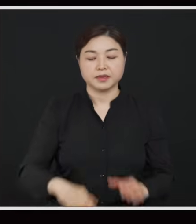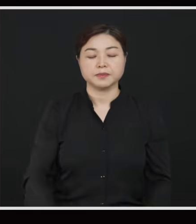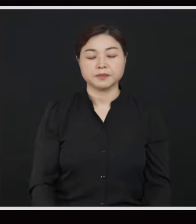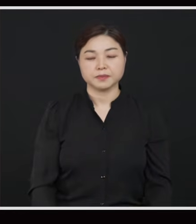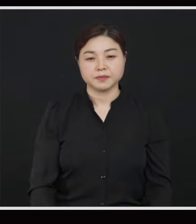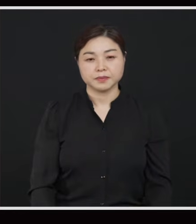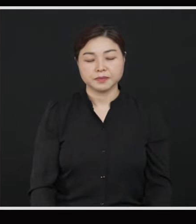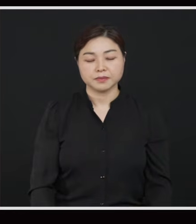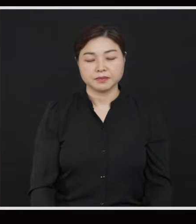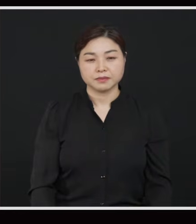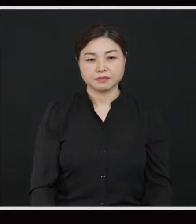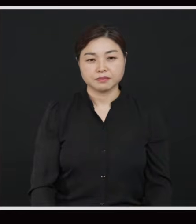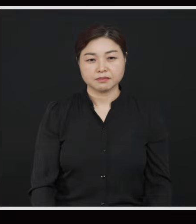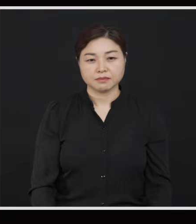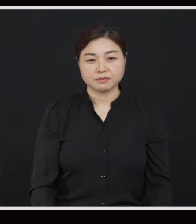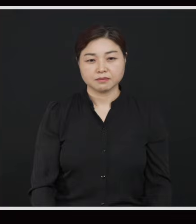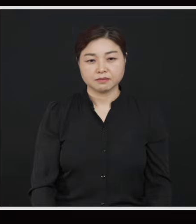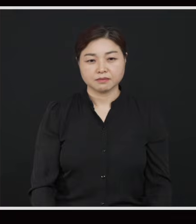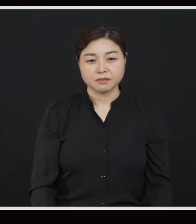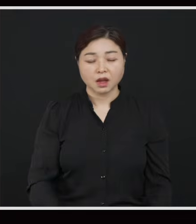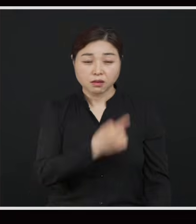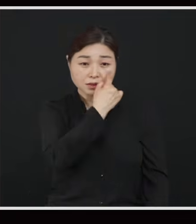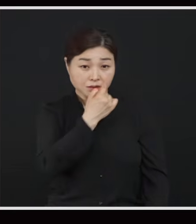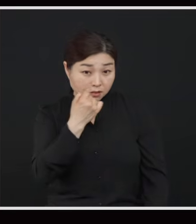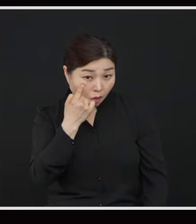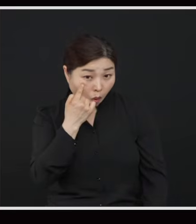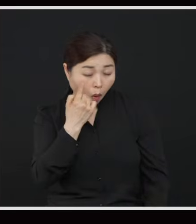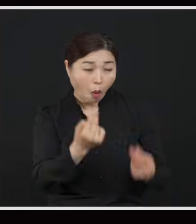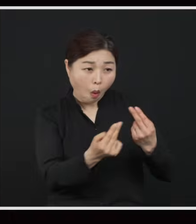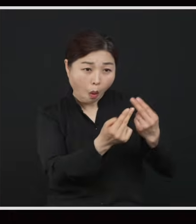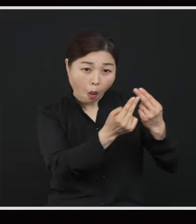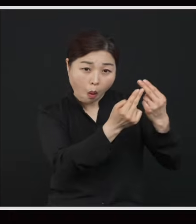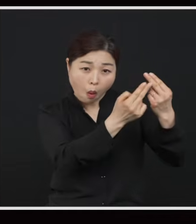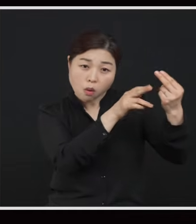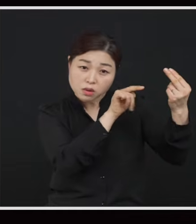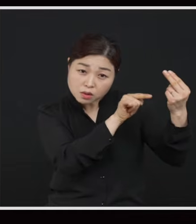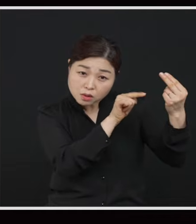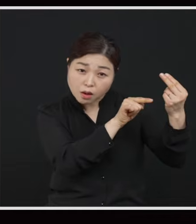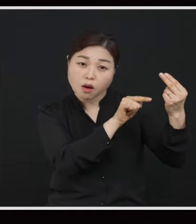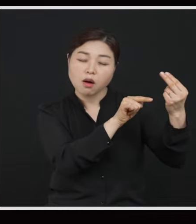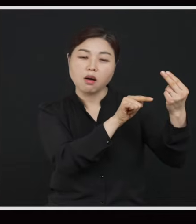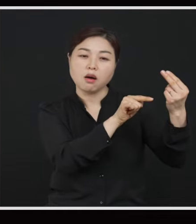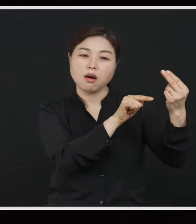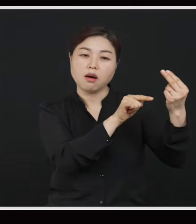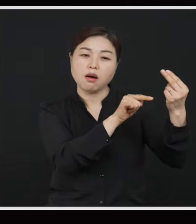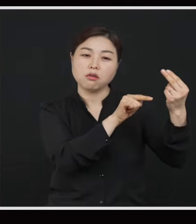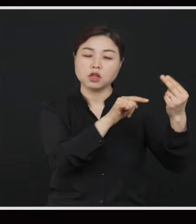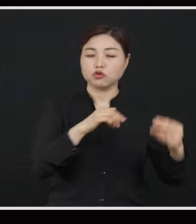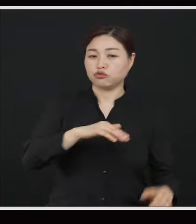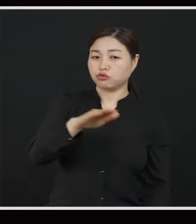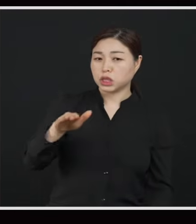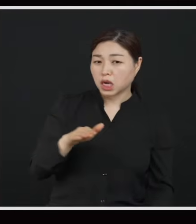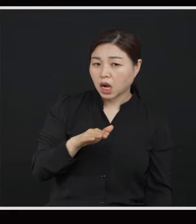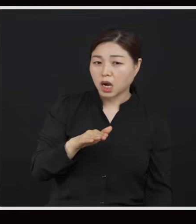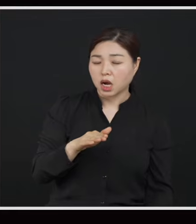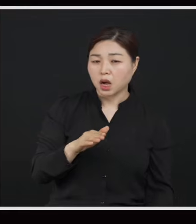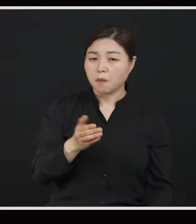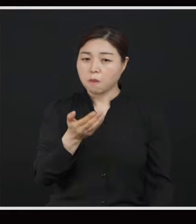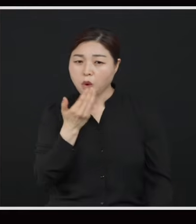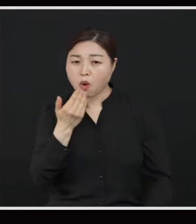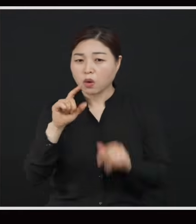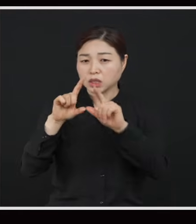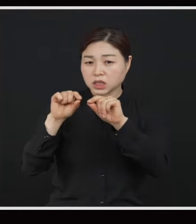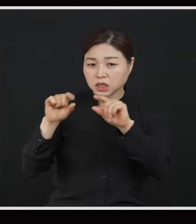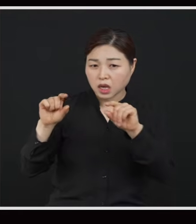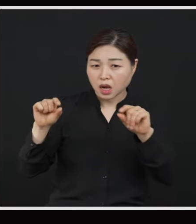지금 이런 사실들이 쌓여가니까 그 중에 아니 그러면 우리